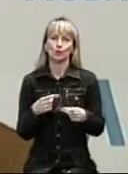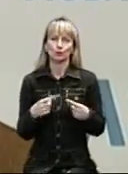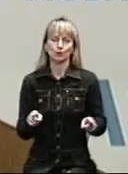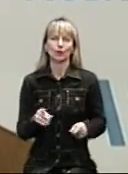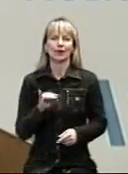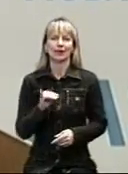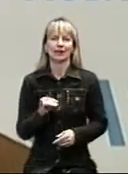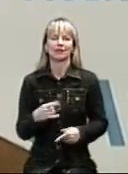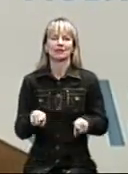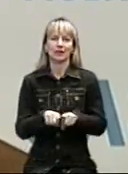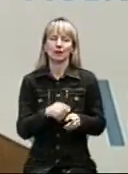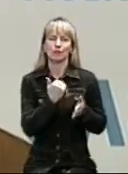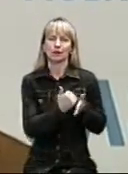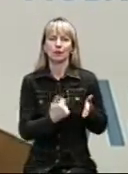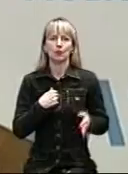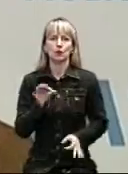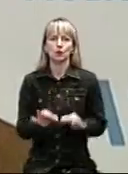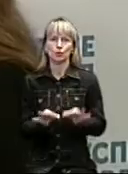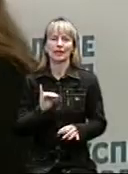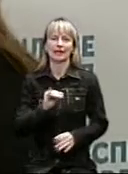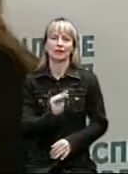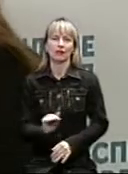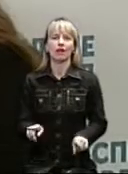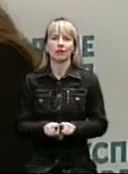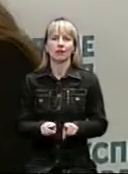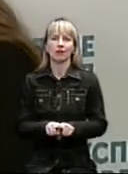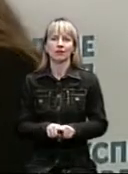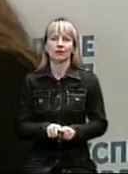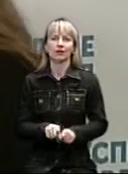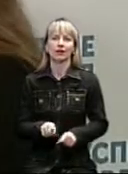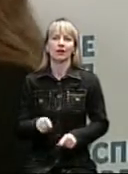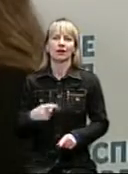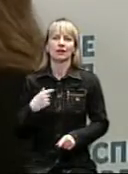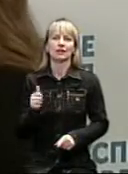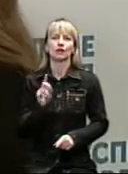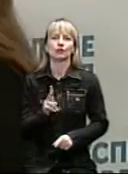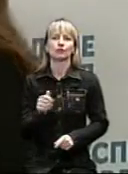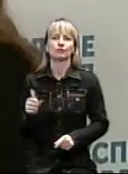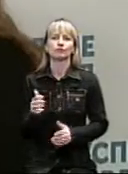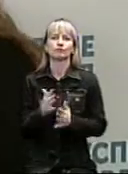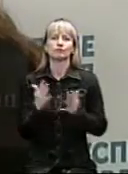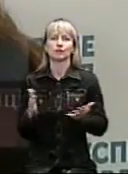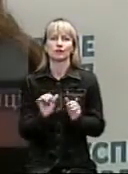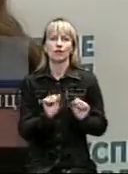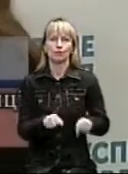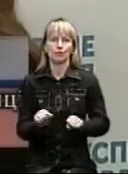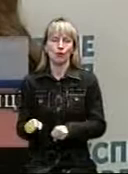І за такими ж критеріями ми судимо і діточок. Я завжди за те, щоб було більше членів журі, тому що більше думок.